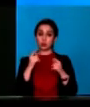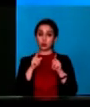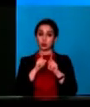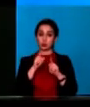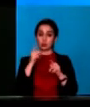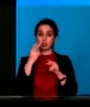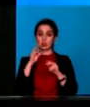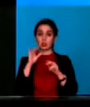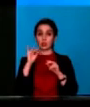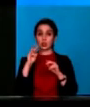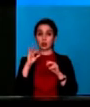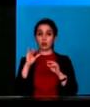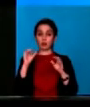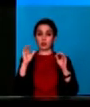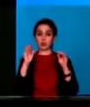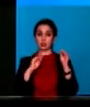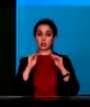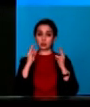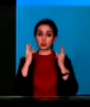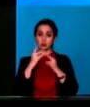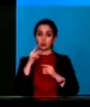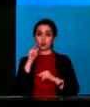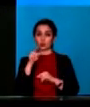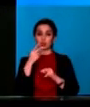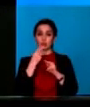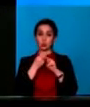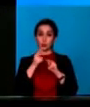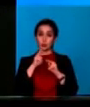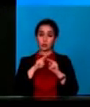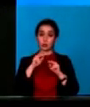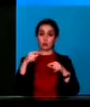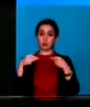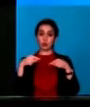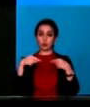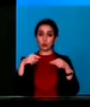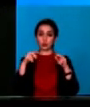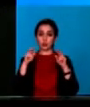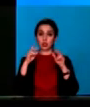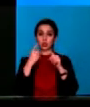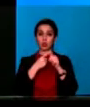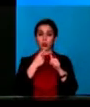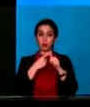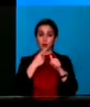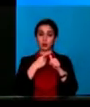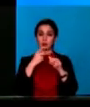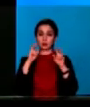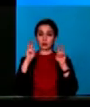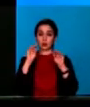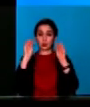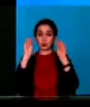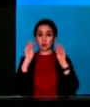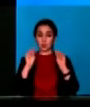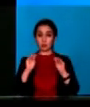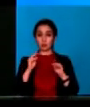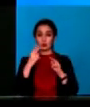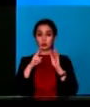ilova yaratishimiz kerakki, unga quyidagi, demak, futbolchilar nomini kiritar ekanmiz. Ko'rib